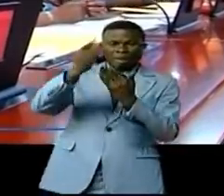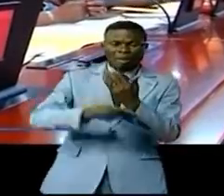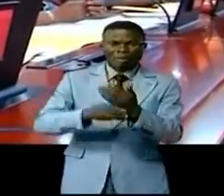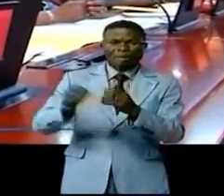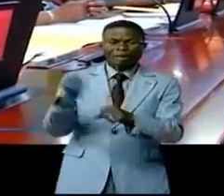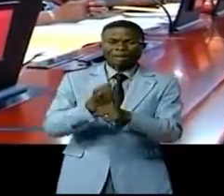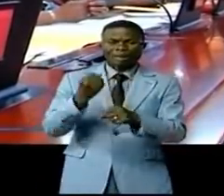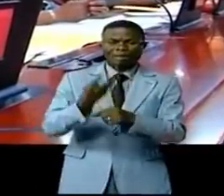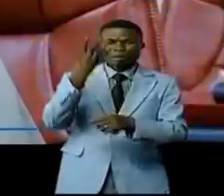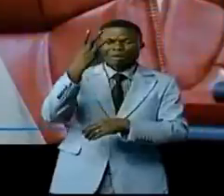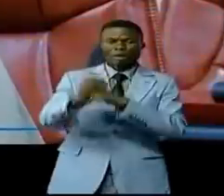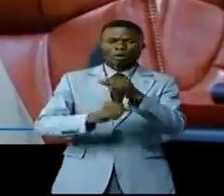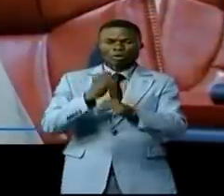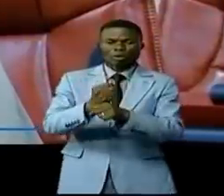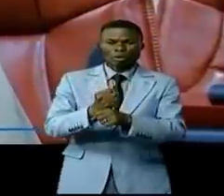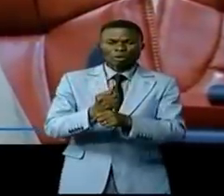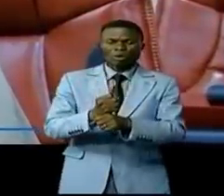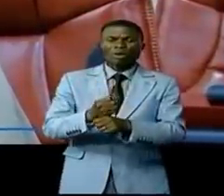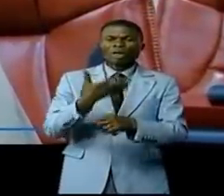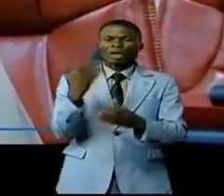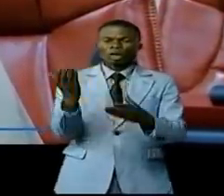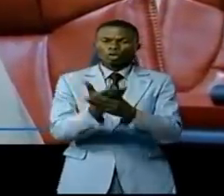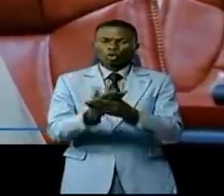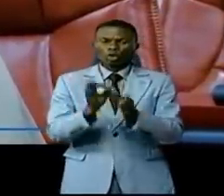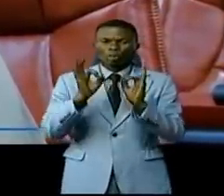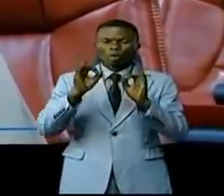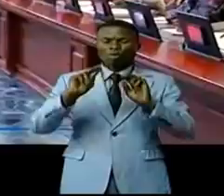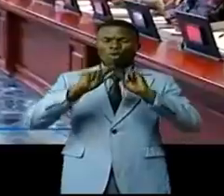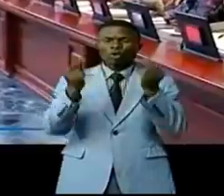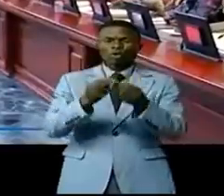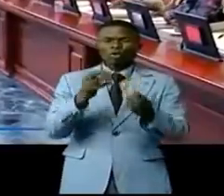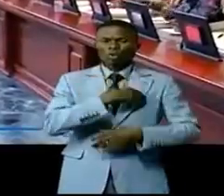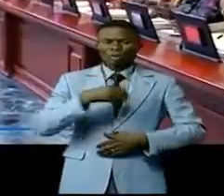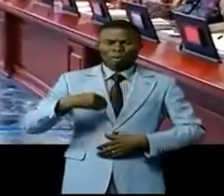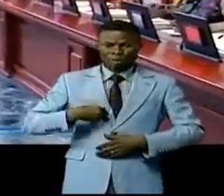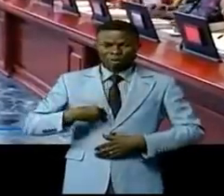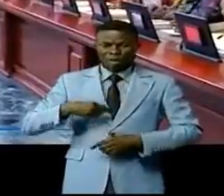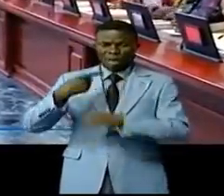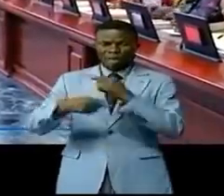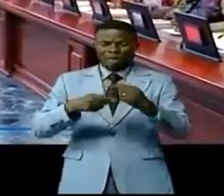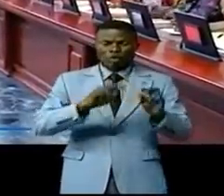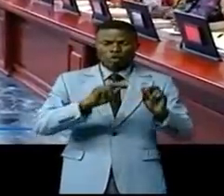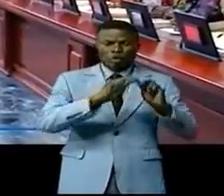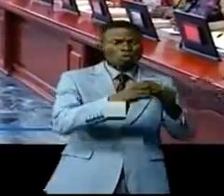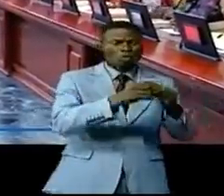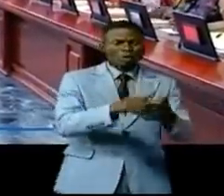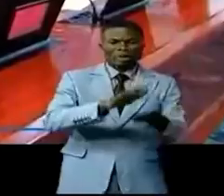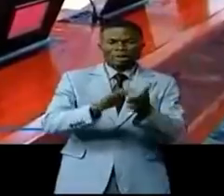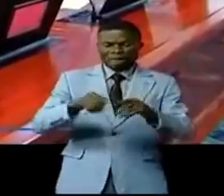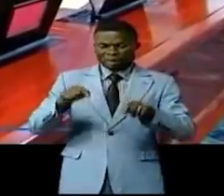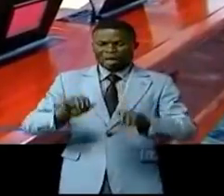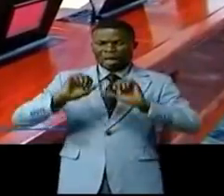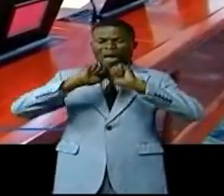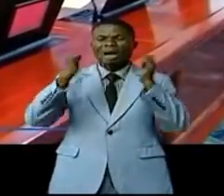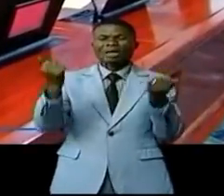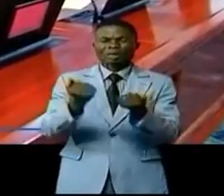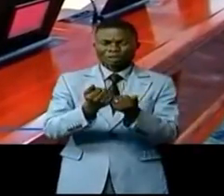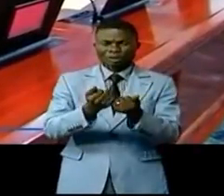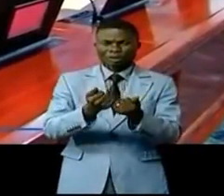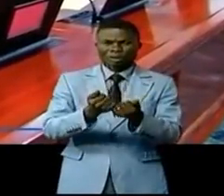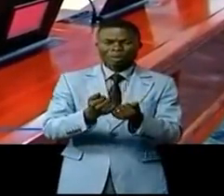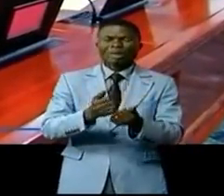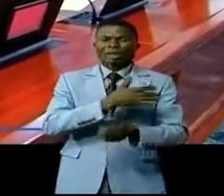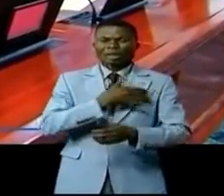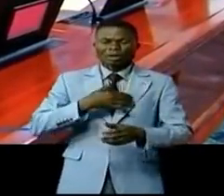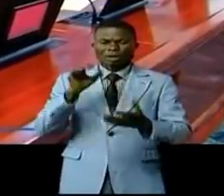en 3 ans et le nouveau format de ces mouvements de femmes qui est parti de l'informel pour devenir aujourd'hui une association